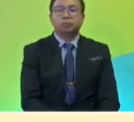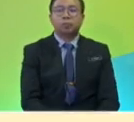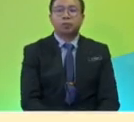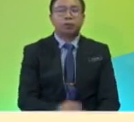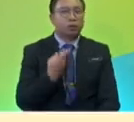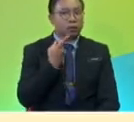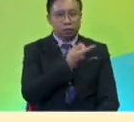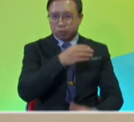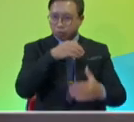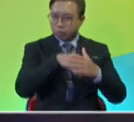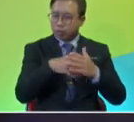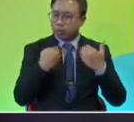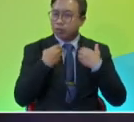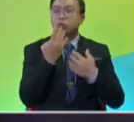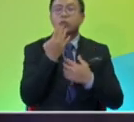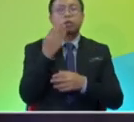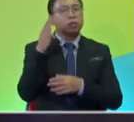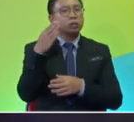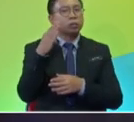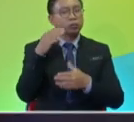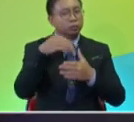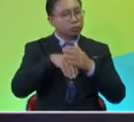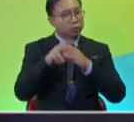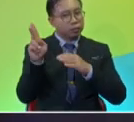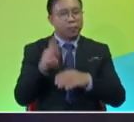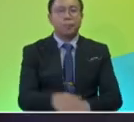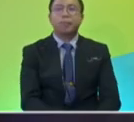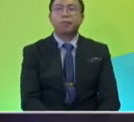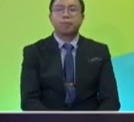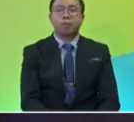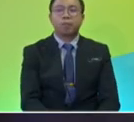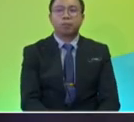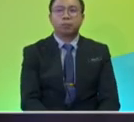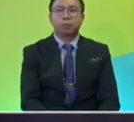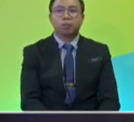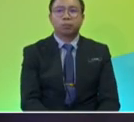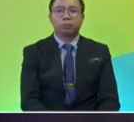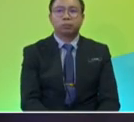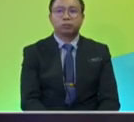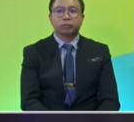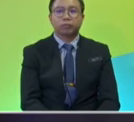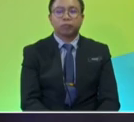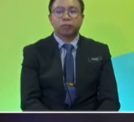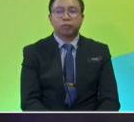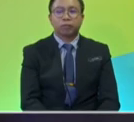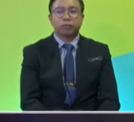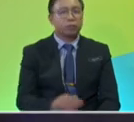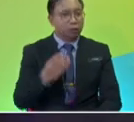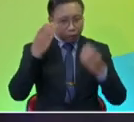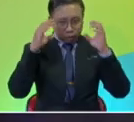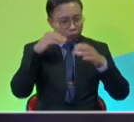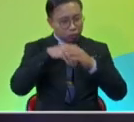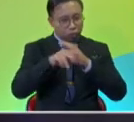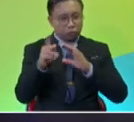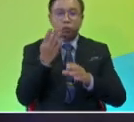cuma masukkan Cikgu ada warna biru Ok ada Oke Cikgu masukkan warna